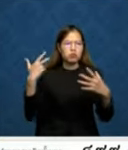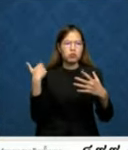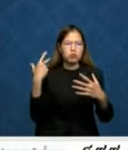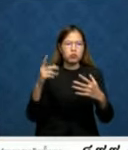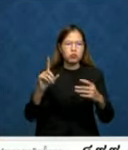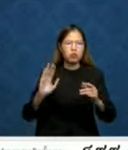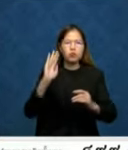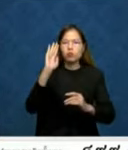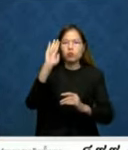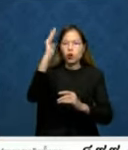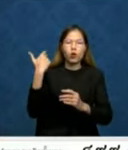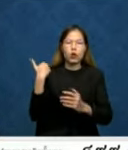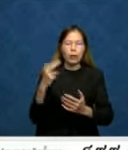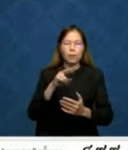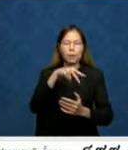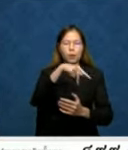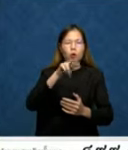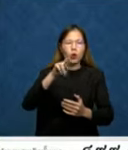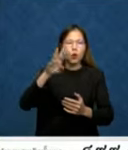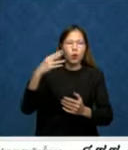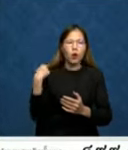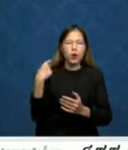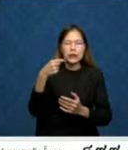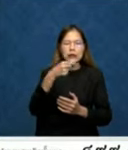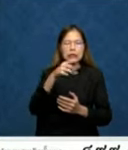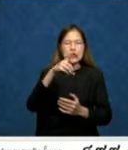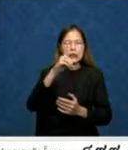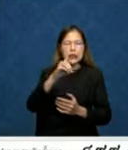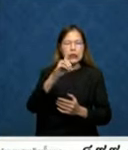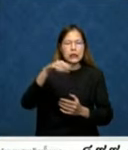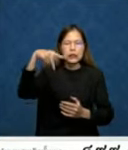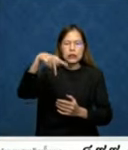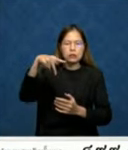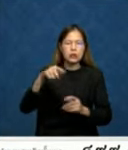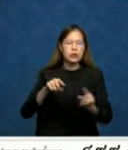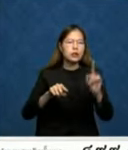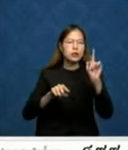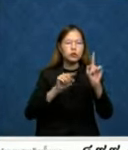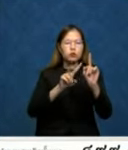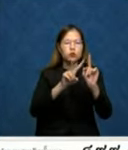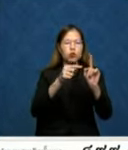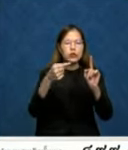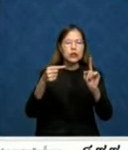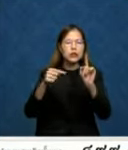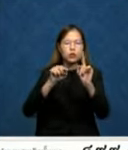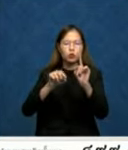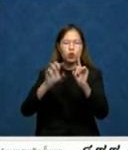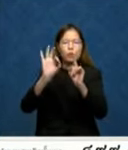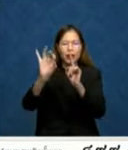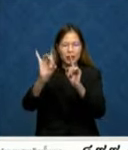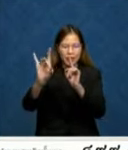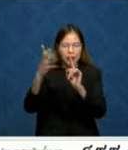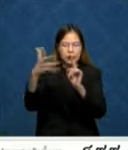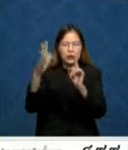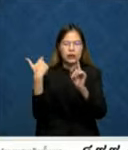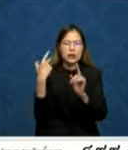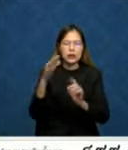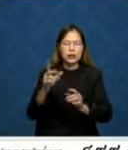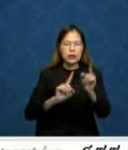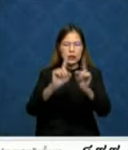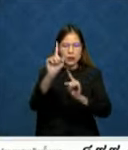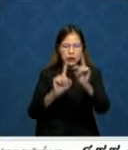างพระราชบัญญัติฉบับนี้นะครับ GDP ที่แต่เดิมคาดว่าจะโต 1.2 ถึง 1.8 เนี่ยตอนนั้นสำนักงานเศรษฐกิจการคลังคำนวณบนสมม